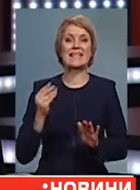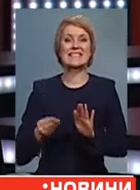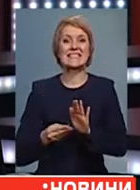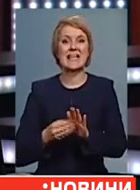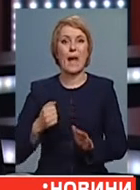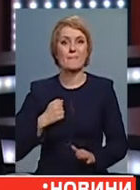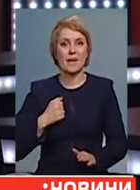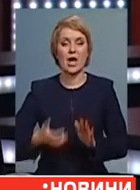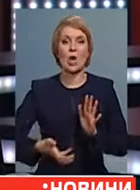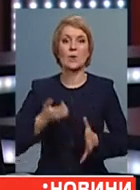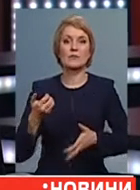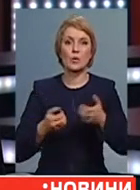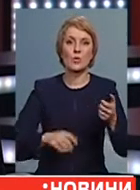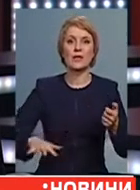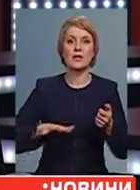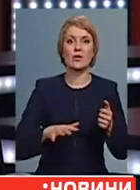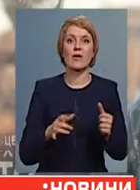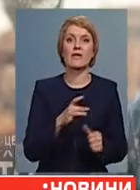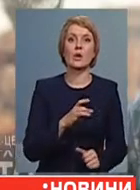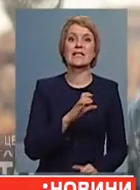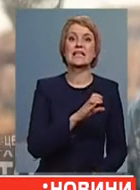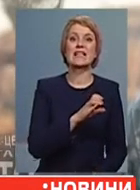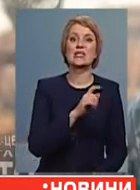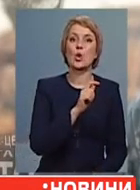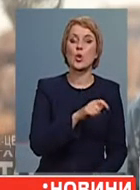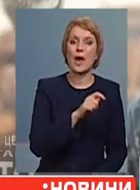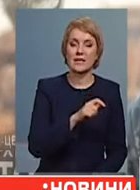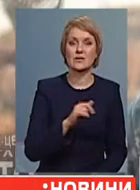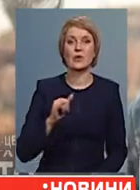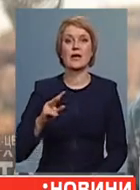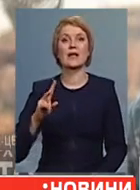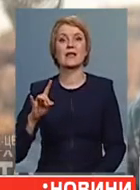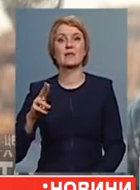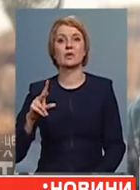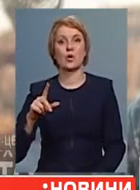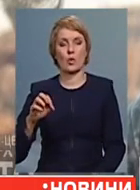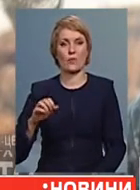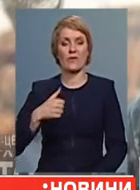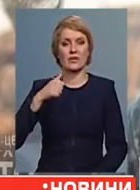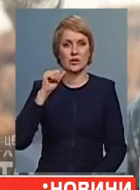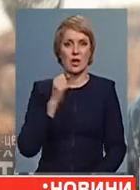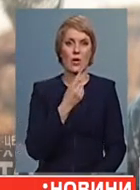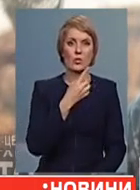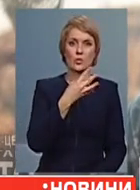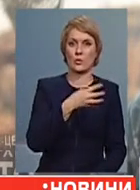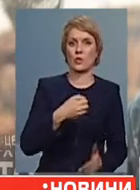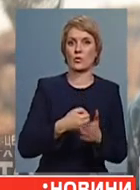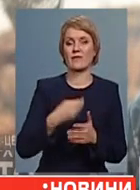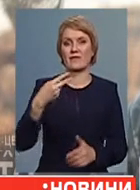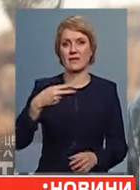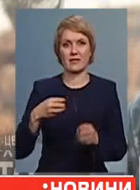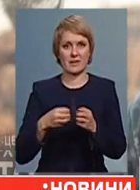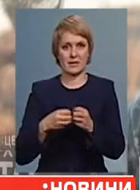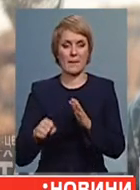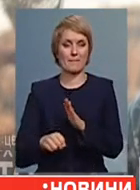Станиці Луганської та Кримського. Вчора ввечері з 19:40 до 20:10